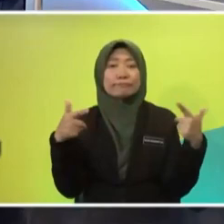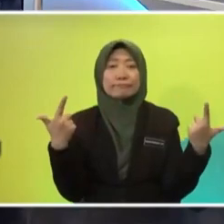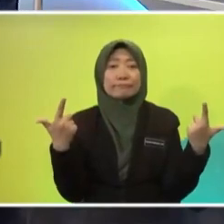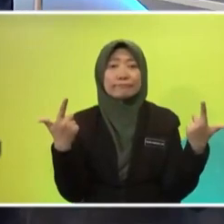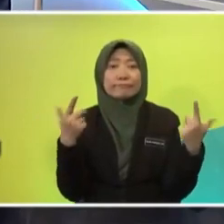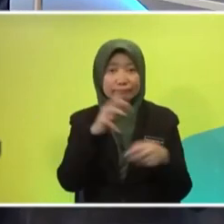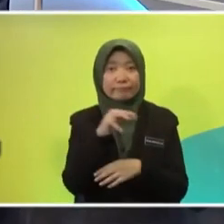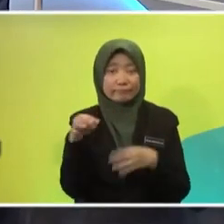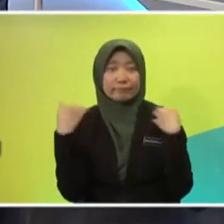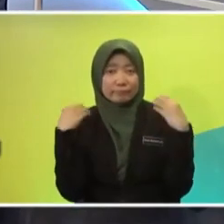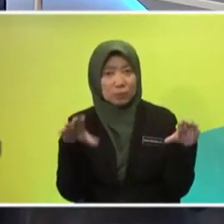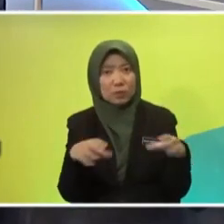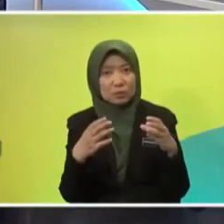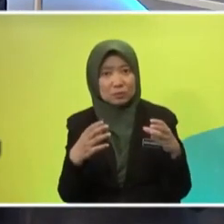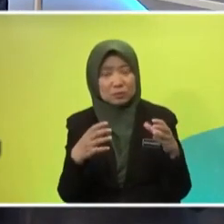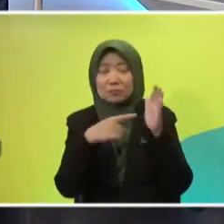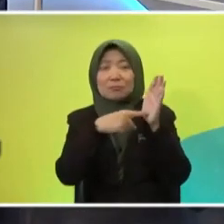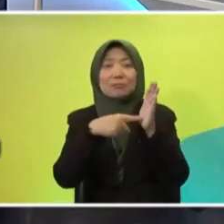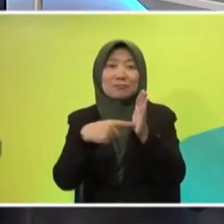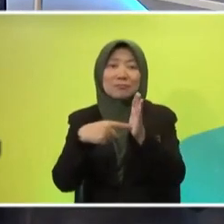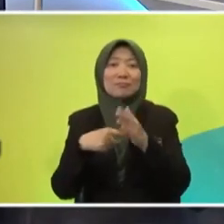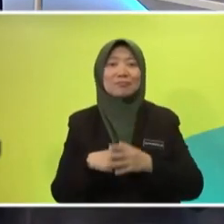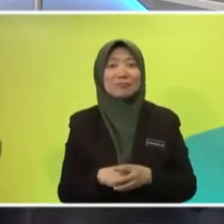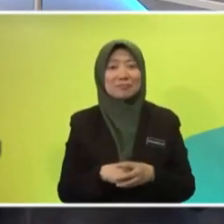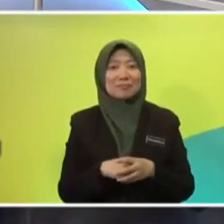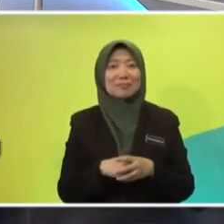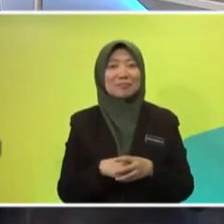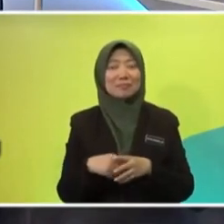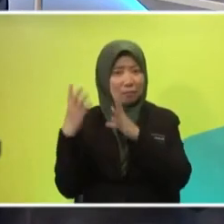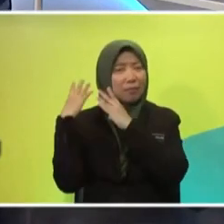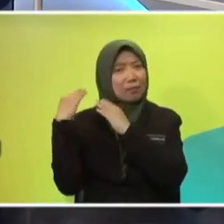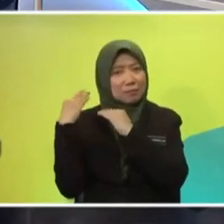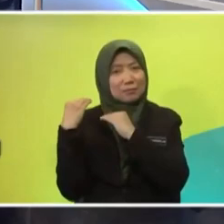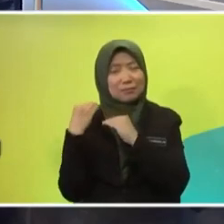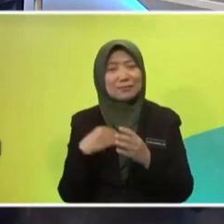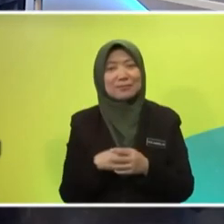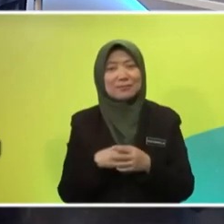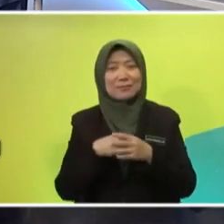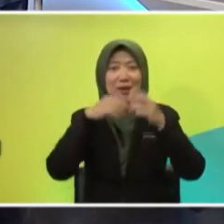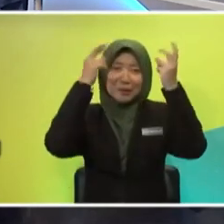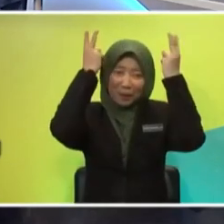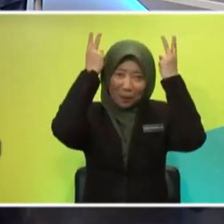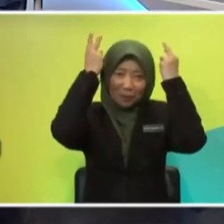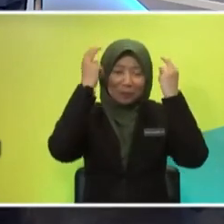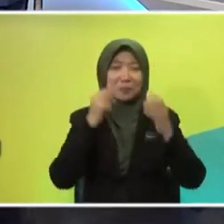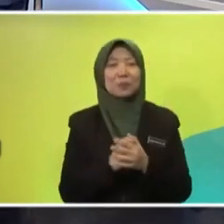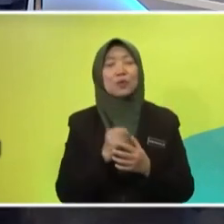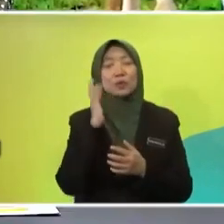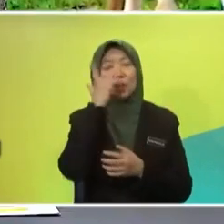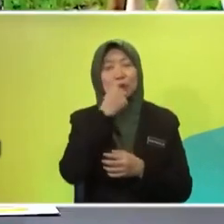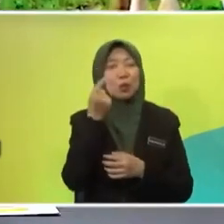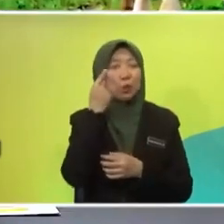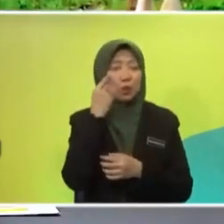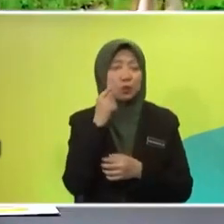tunjukkan. Jeng. Saya tak pastilah ini anak atau bantal cikgu. Okey, cantiklah mata dia warna